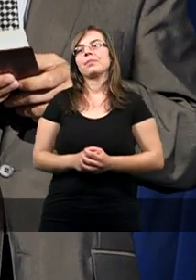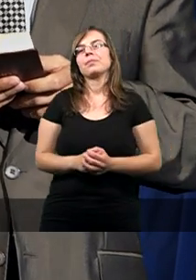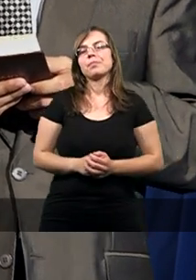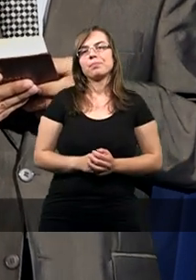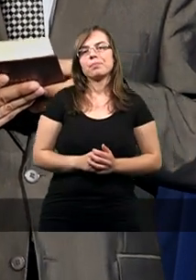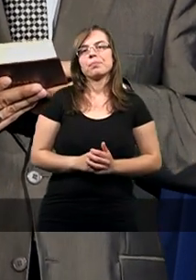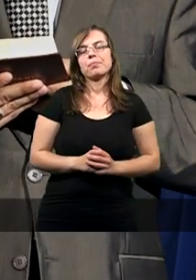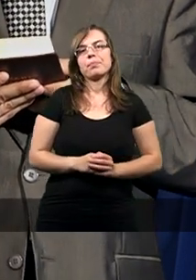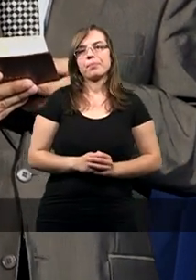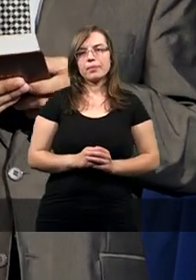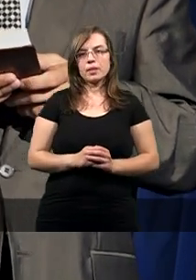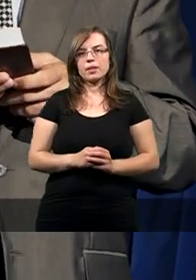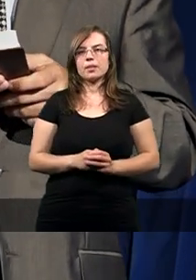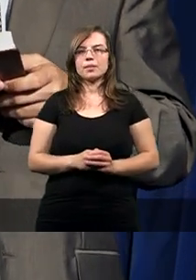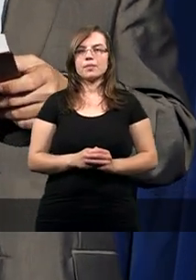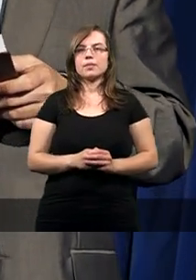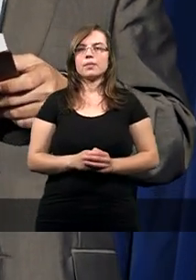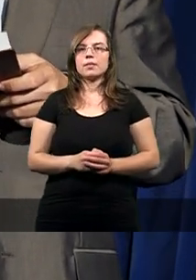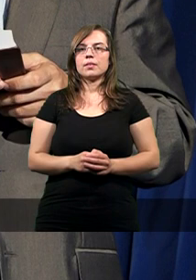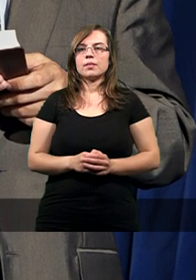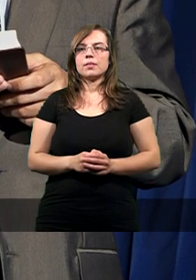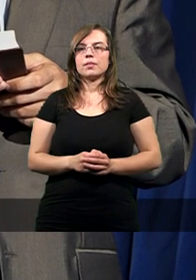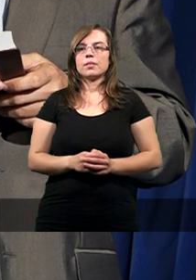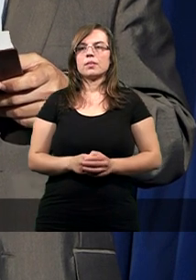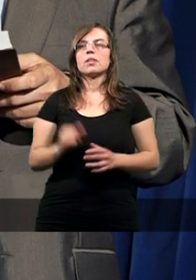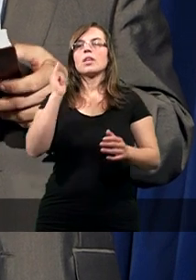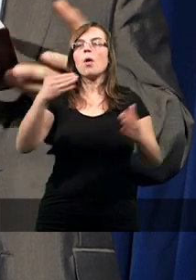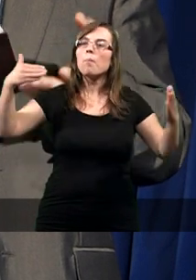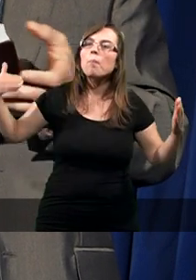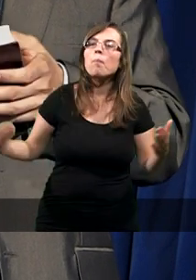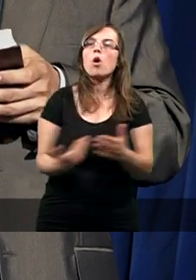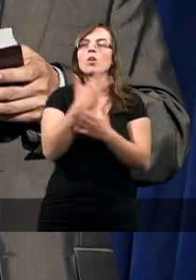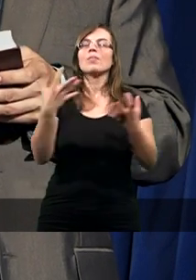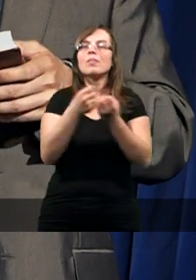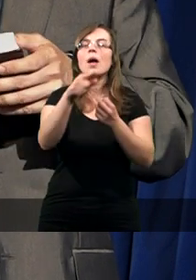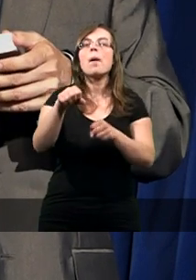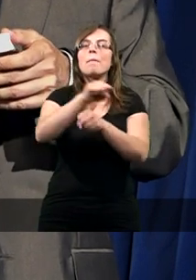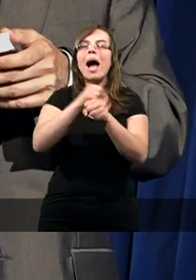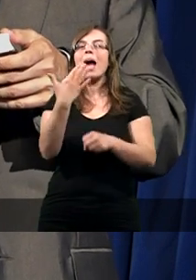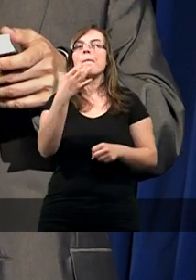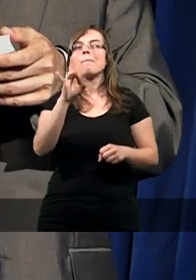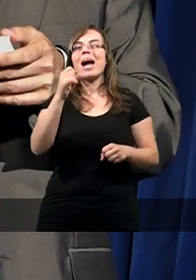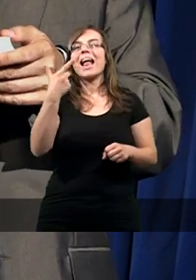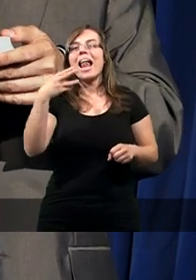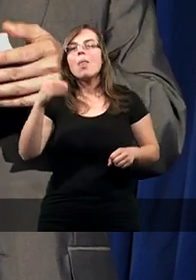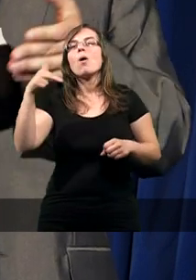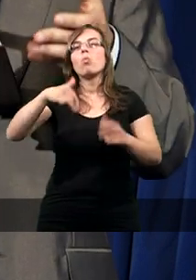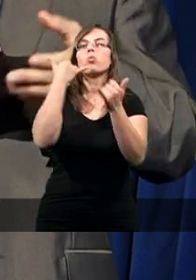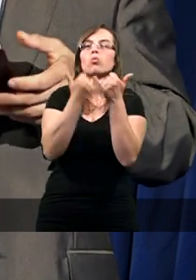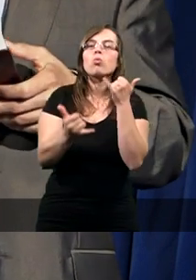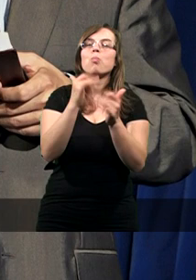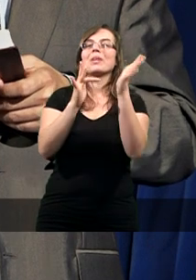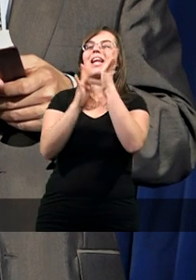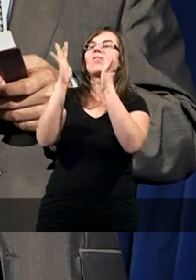Mary Magdalene at the feet of Jesus, showing her love for him. I ponownie znajdujemy Marię Magdalenę u